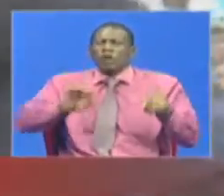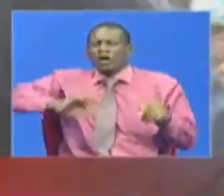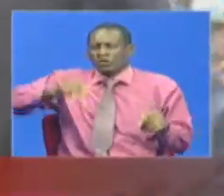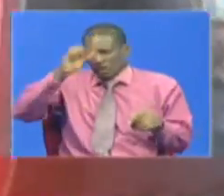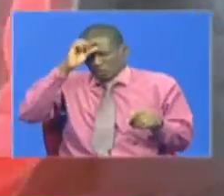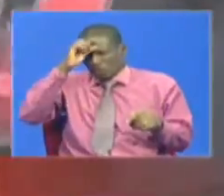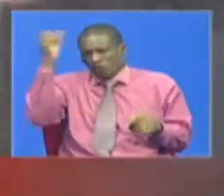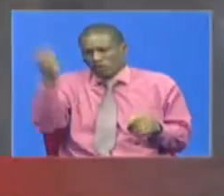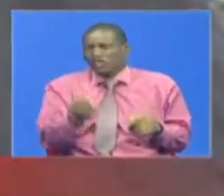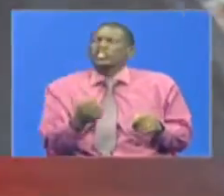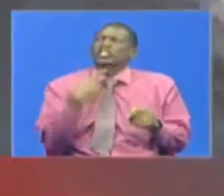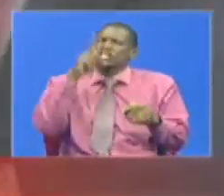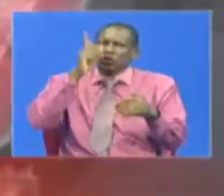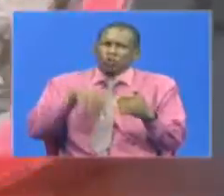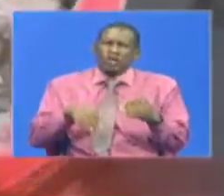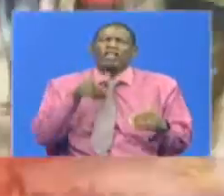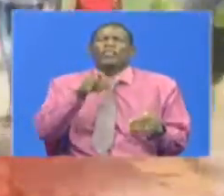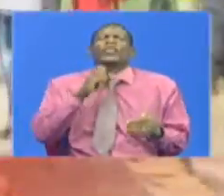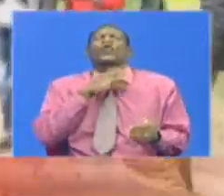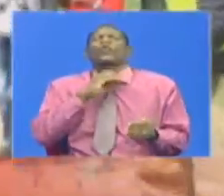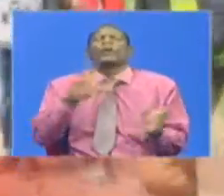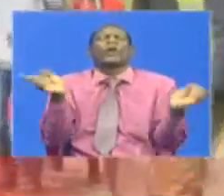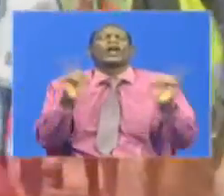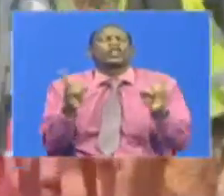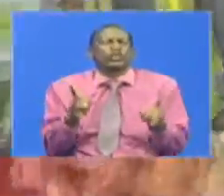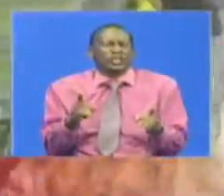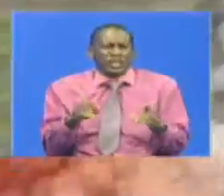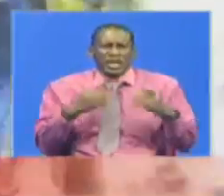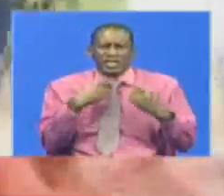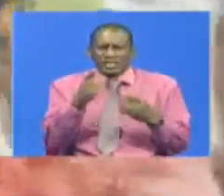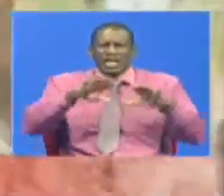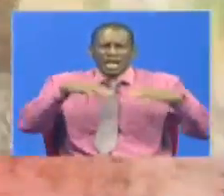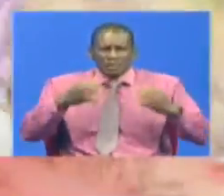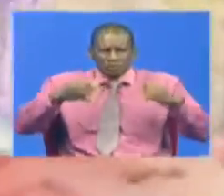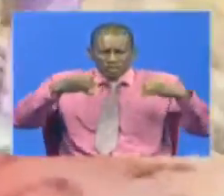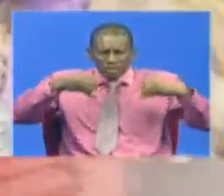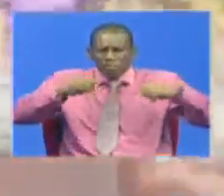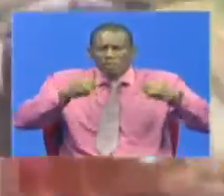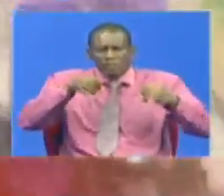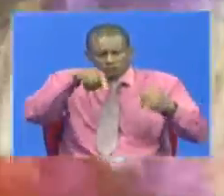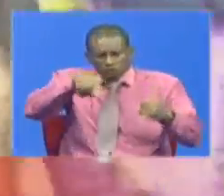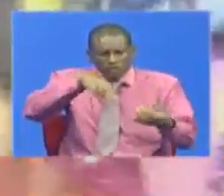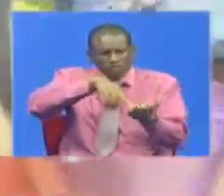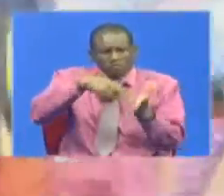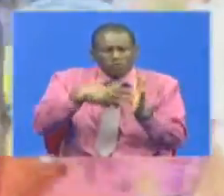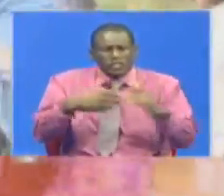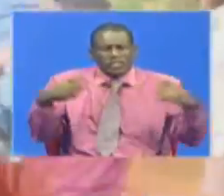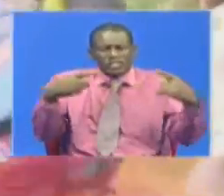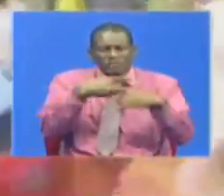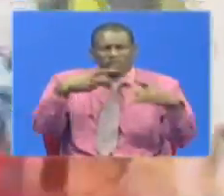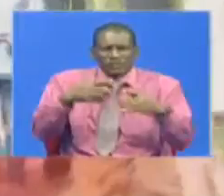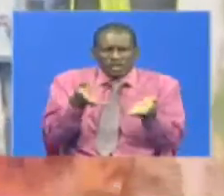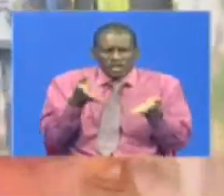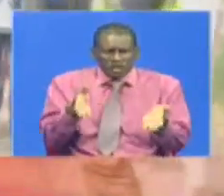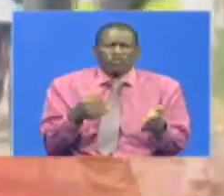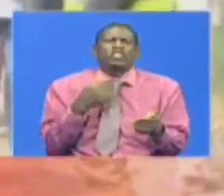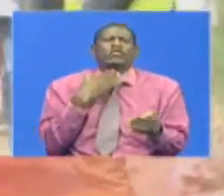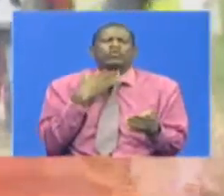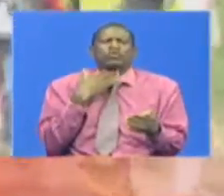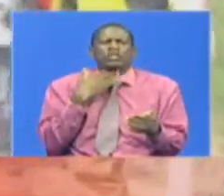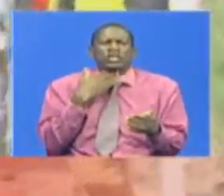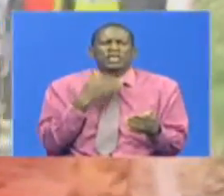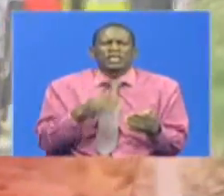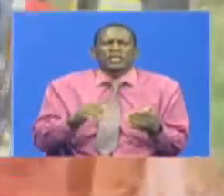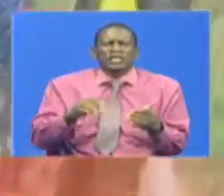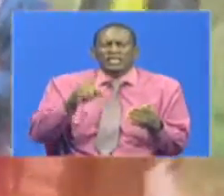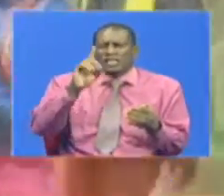huku wakidai kuwa malalamiko yao hayasikizwi kuhusu utekelezaji wa miradi tofauti. Sasa wameitaka idara ya upelelezi